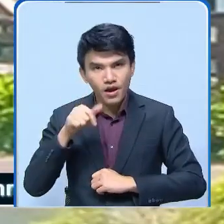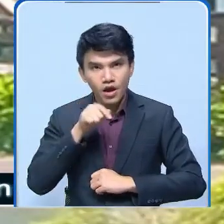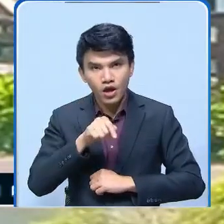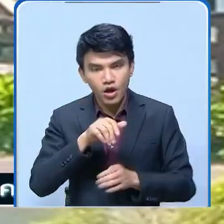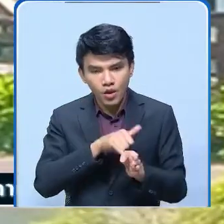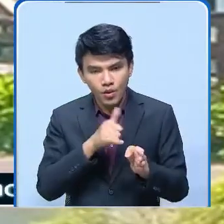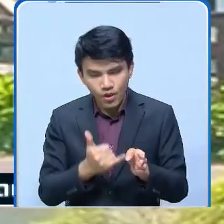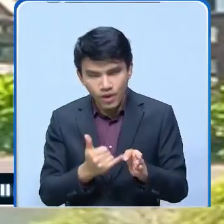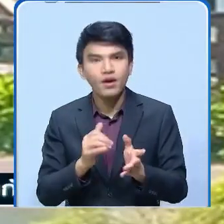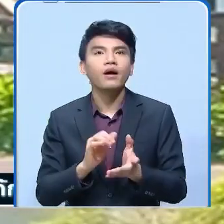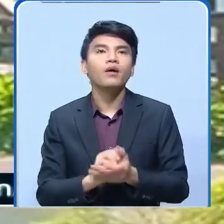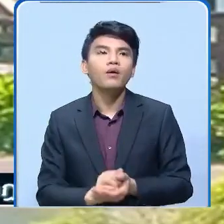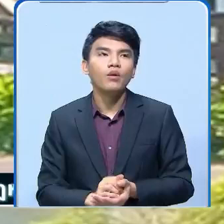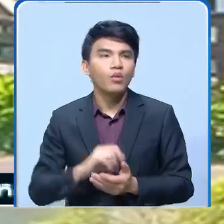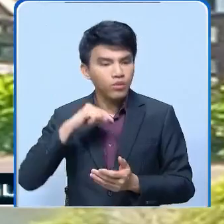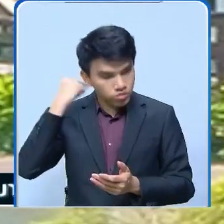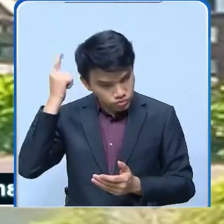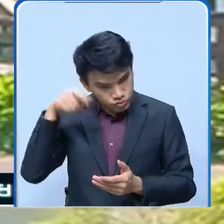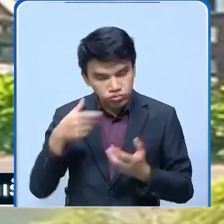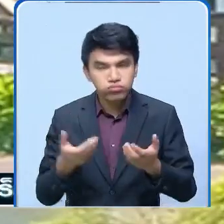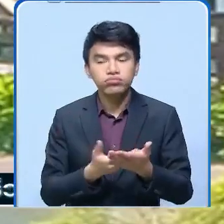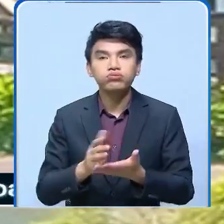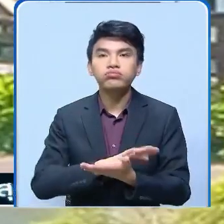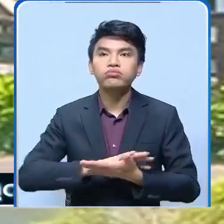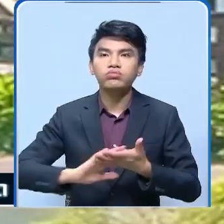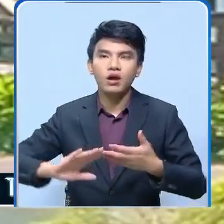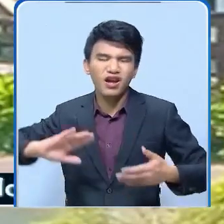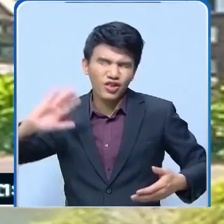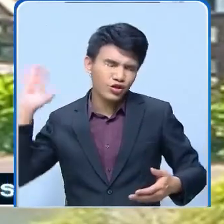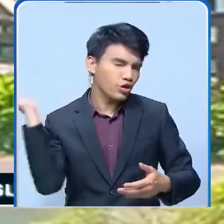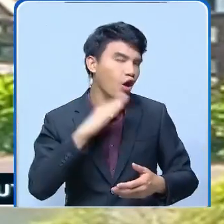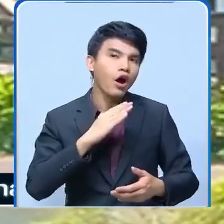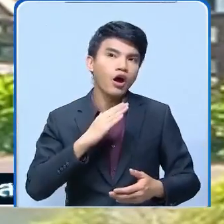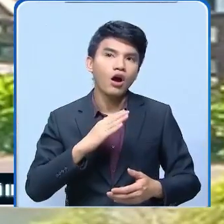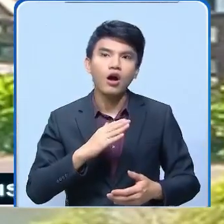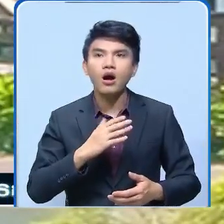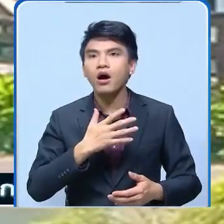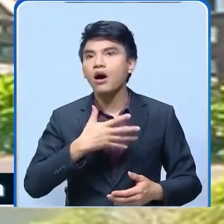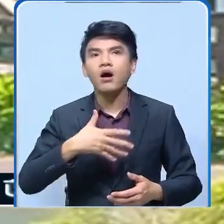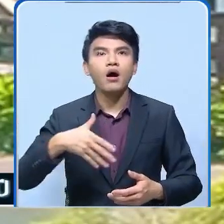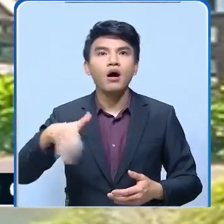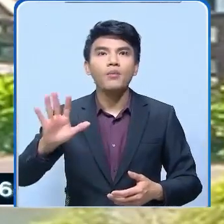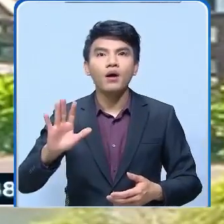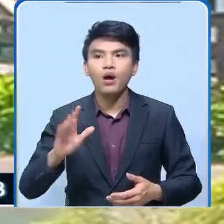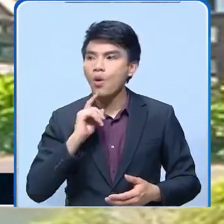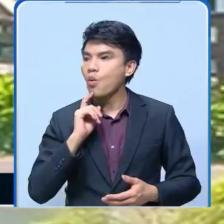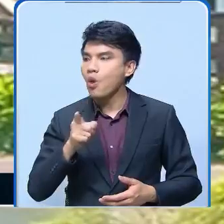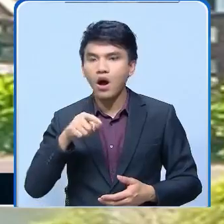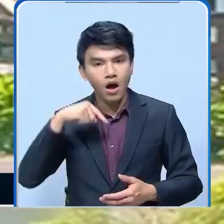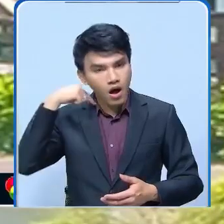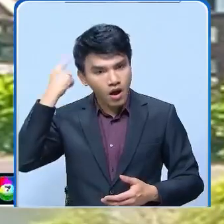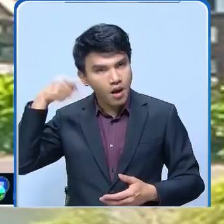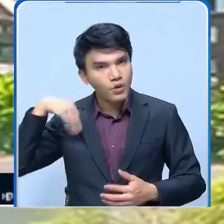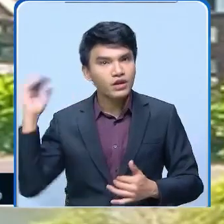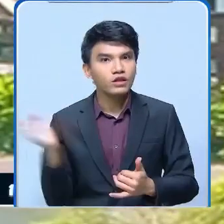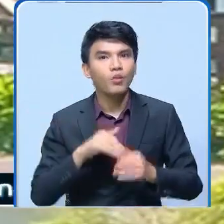น้องจะตกรถสักพักพอผู้หญิงคนนี้ซื้อของเสร็จปั๊บหันไปตบหน้าพนักงานทั่วแล้วก็ออกไปเลยแล้วหาว่าพนักงานคนนี้ไปตบเด็ก